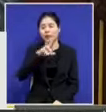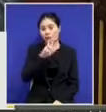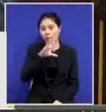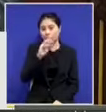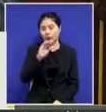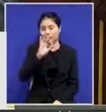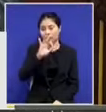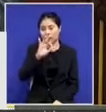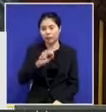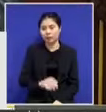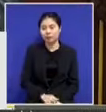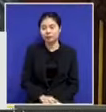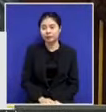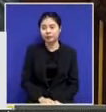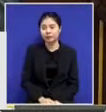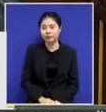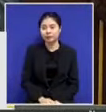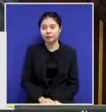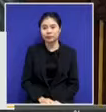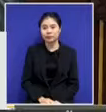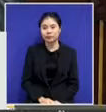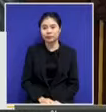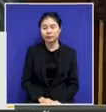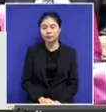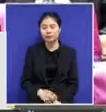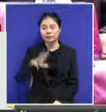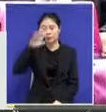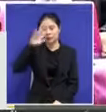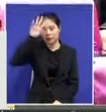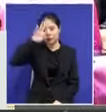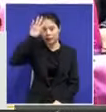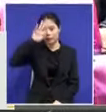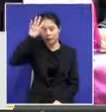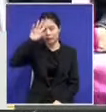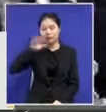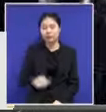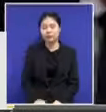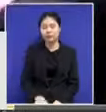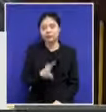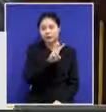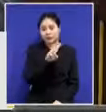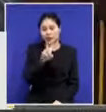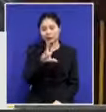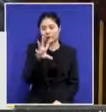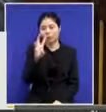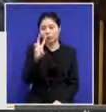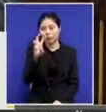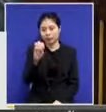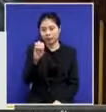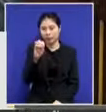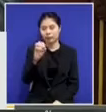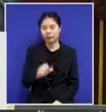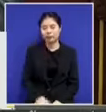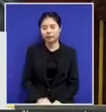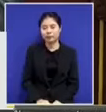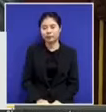259นายนวัฒน์ต่อเจริญสุข นายธนาธรจึงรุ่งเรืองกิจครับ 260น